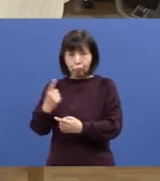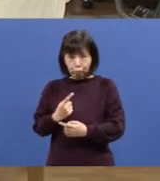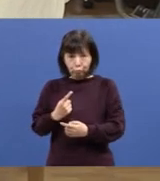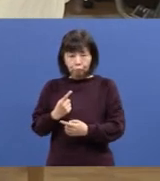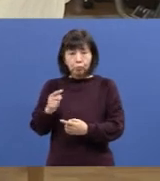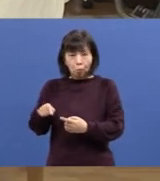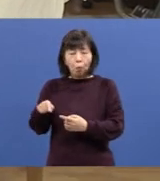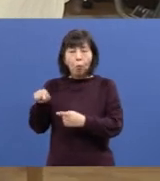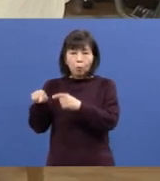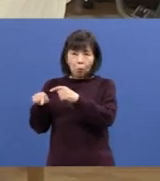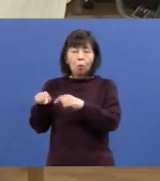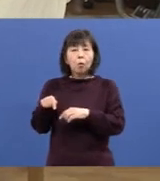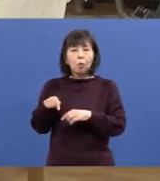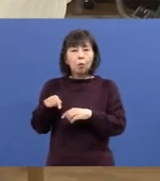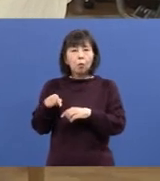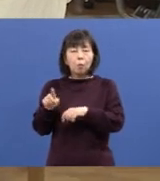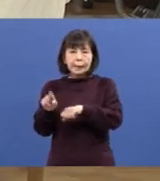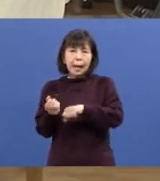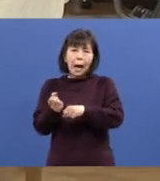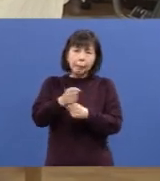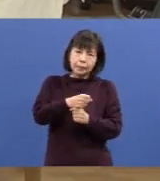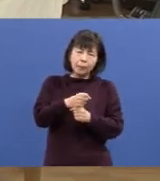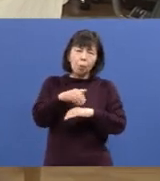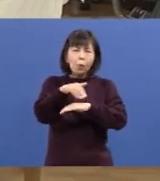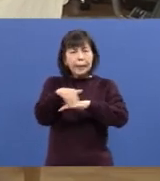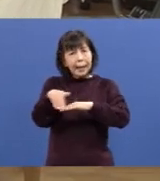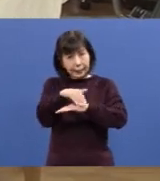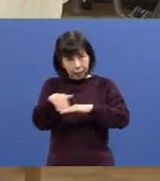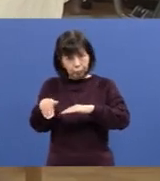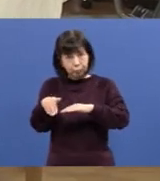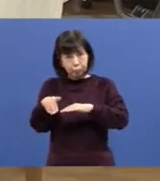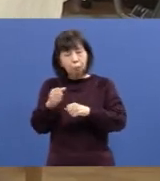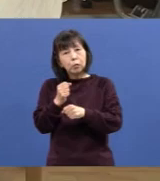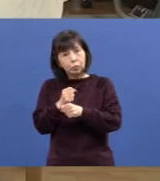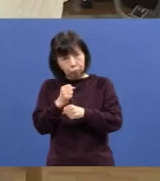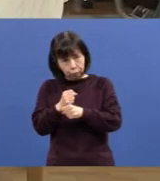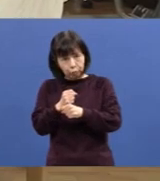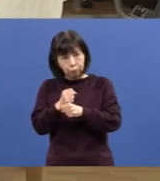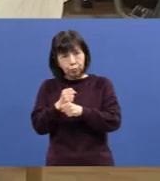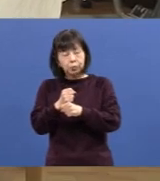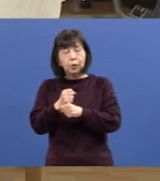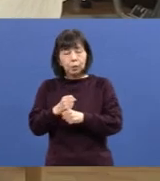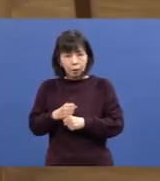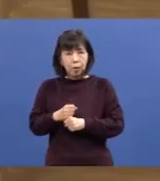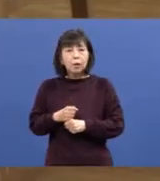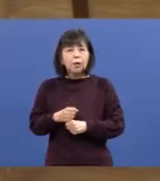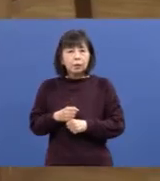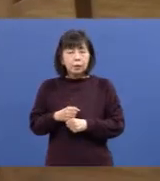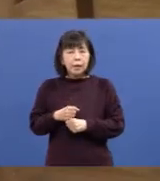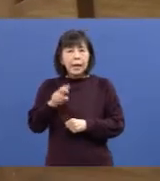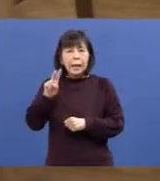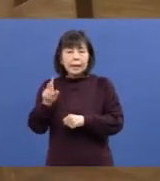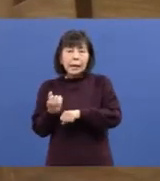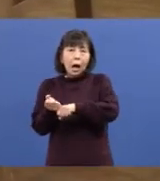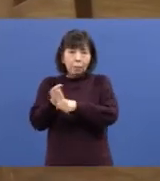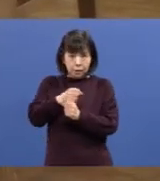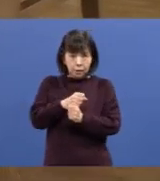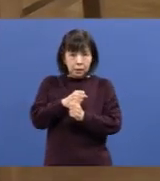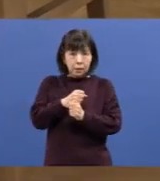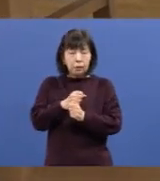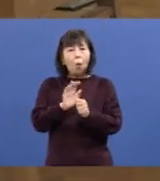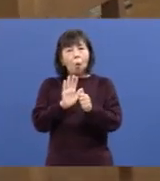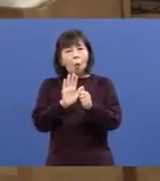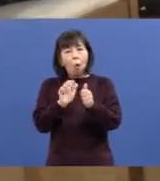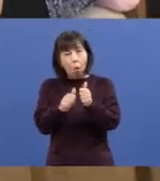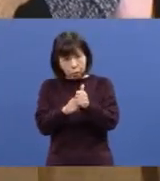ので、まあそのあたりのリハビリがしっかり行えるようにサポートをしています。で